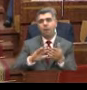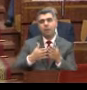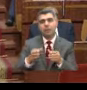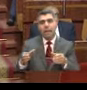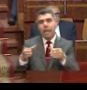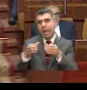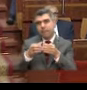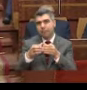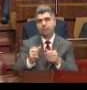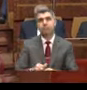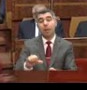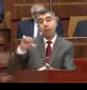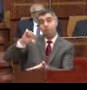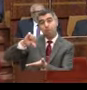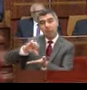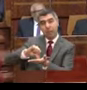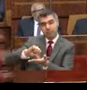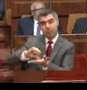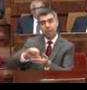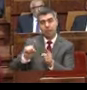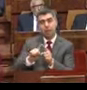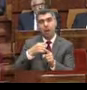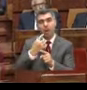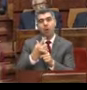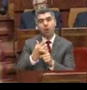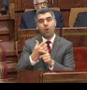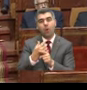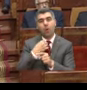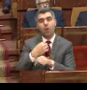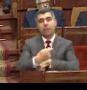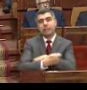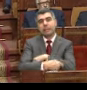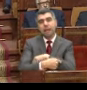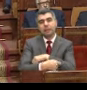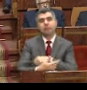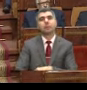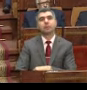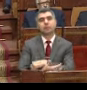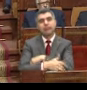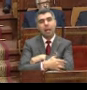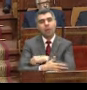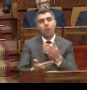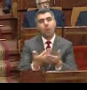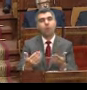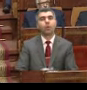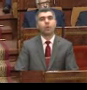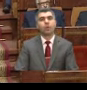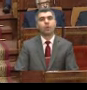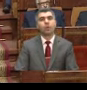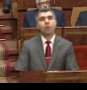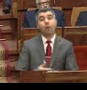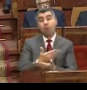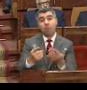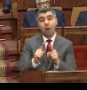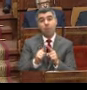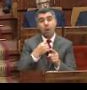ديالكم انه مركز الاقسام التحضيرية بالسطات بعد الفتح ديالو اكثر من 3 سنوات مازال ما مربوطش بالشبكة